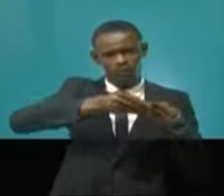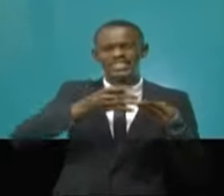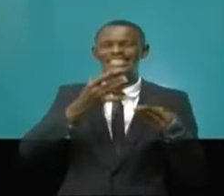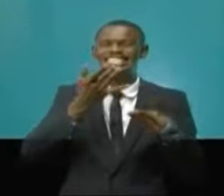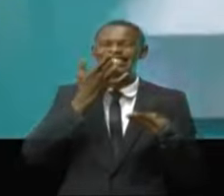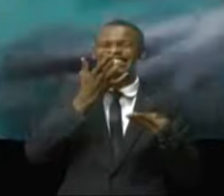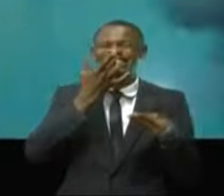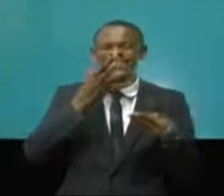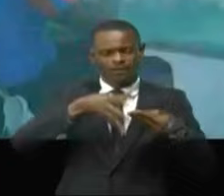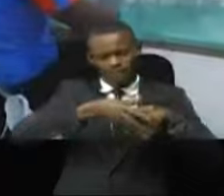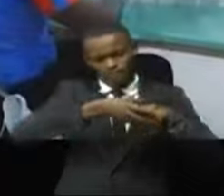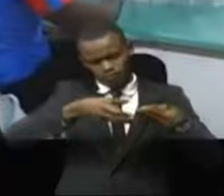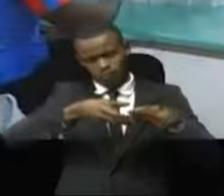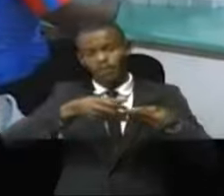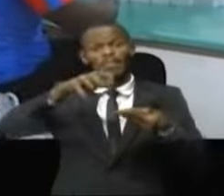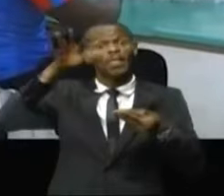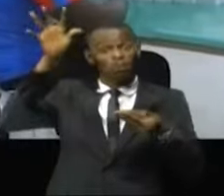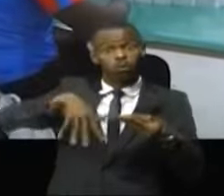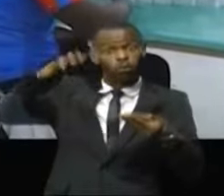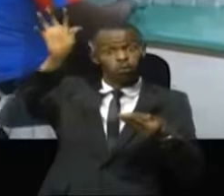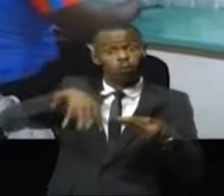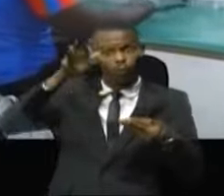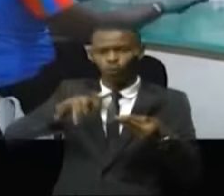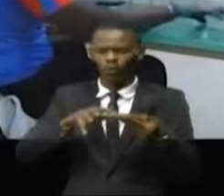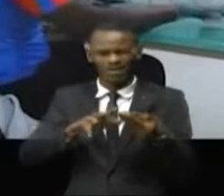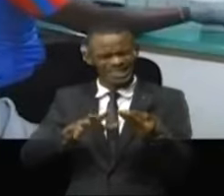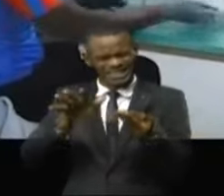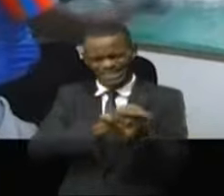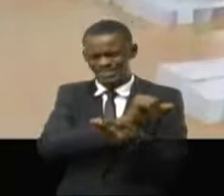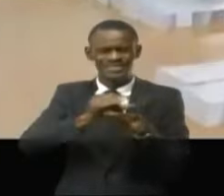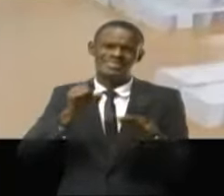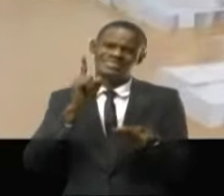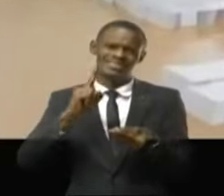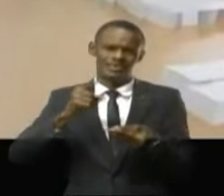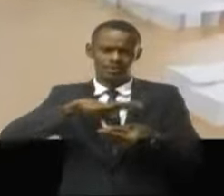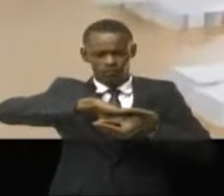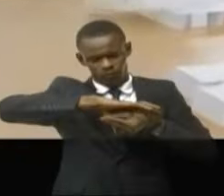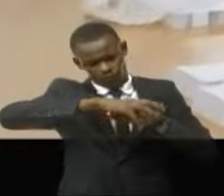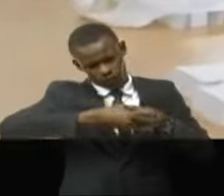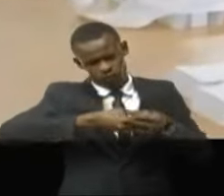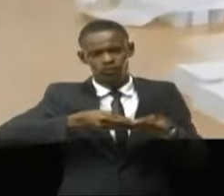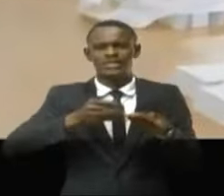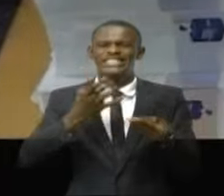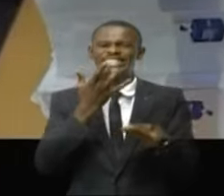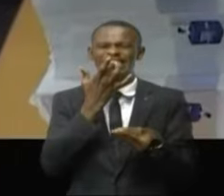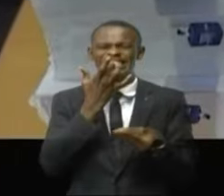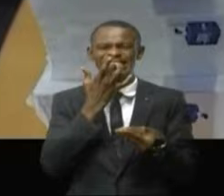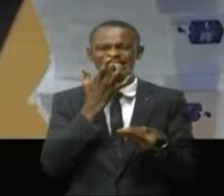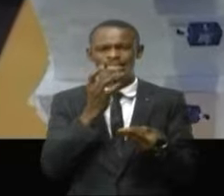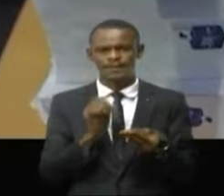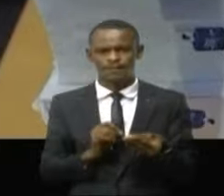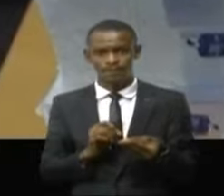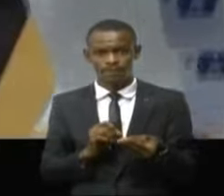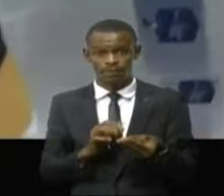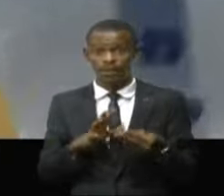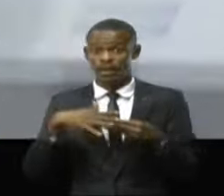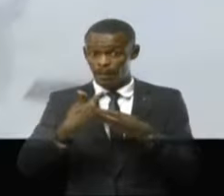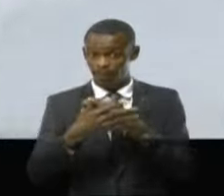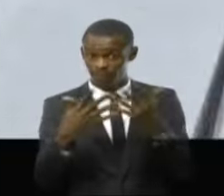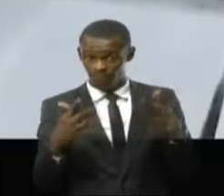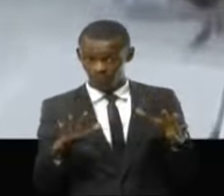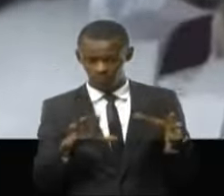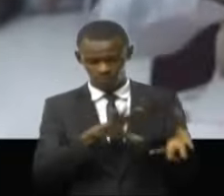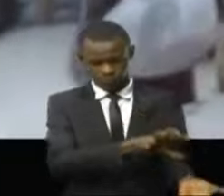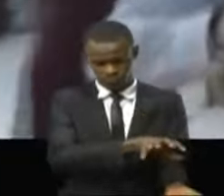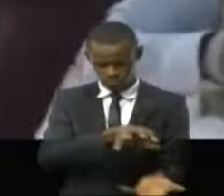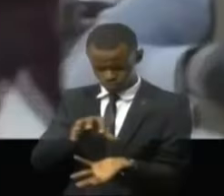intempéries. Avant d'être empaqueté, chaque lot de bulletins de vote est minutieusement vérifié par une équipe d'experts qui s'assure